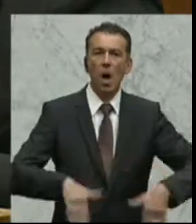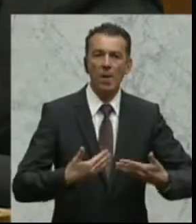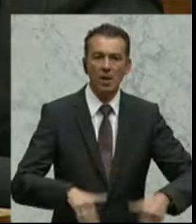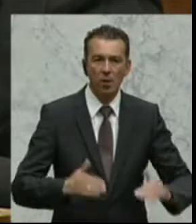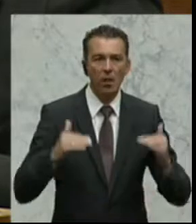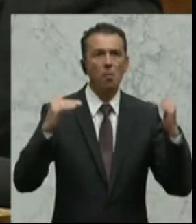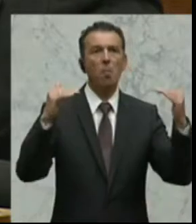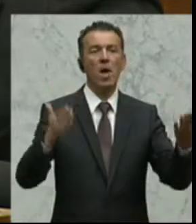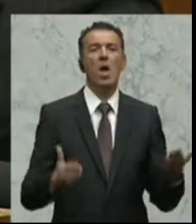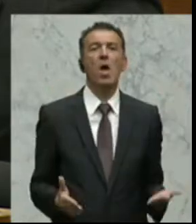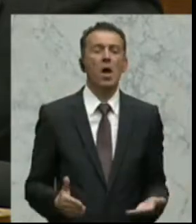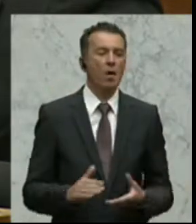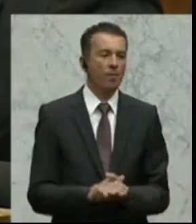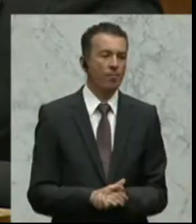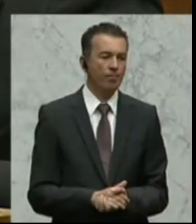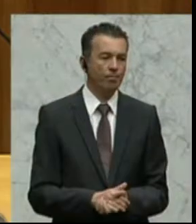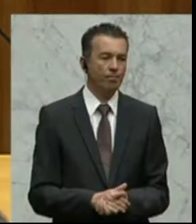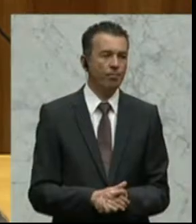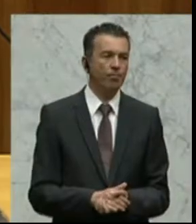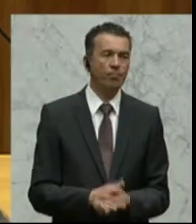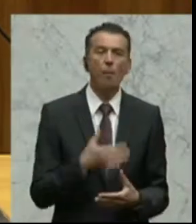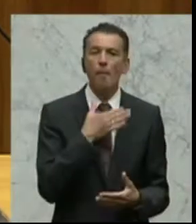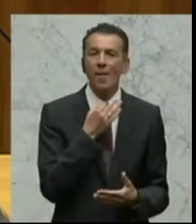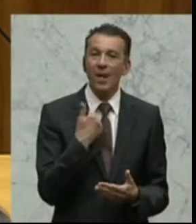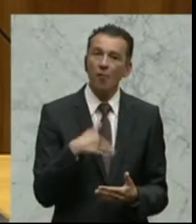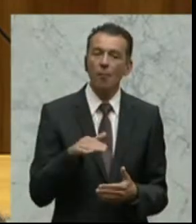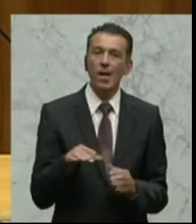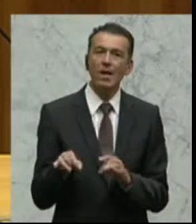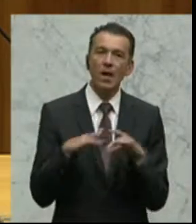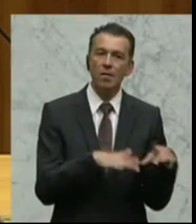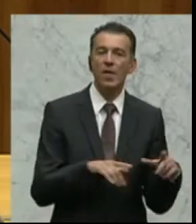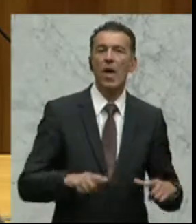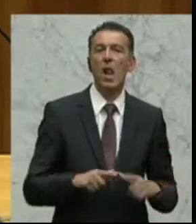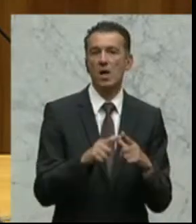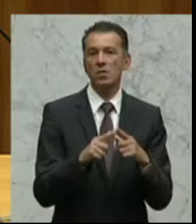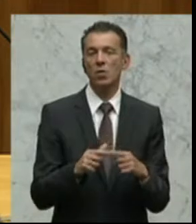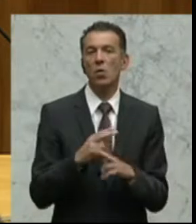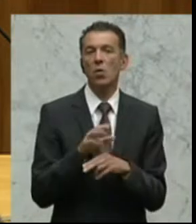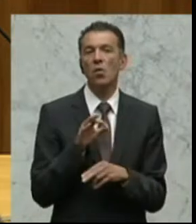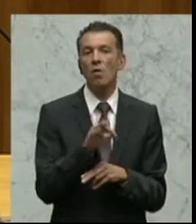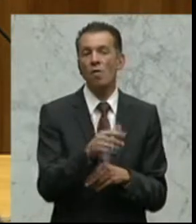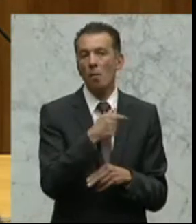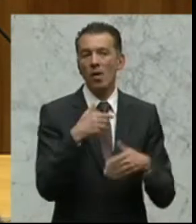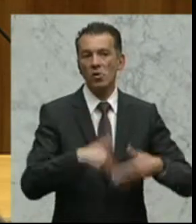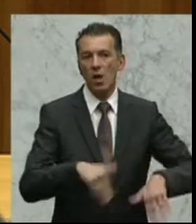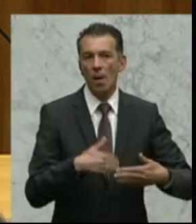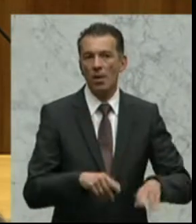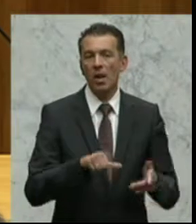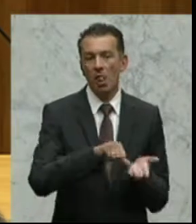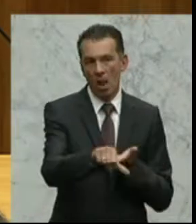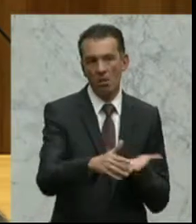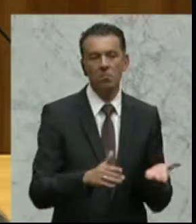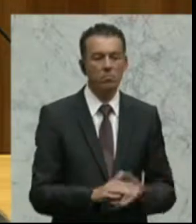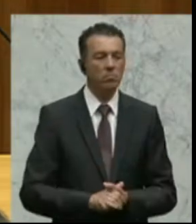wieder steigender Bedarf auch an Transferleistungen, die Österreich für Menschen, die in Arbeitslosigkeit sind, dann zu leisten hätte.